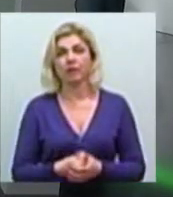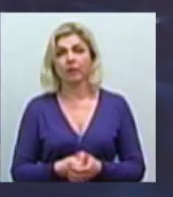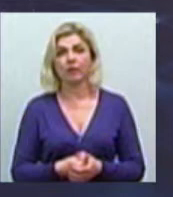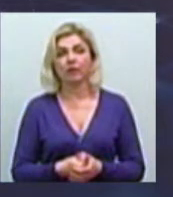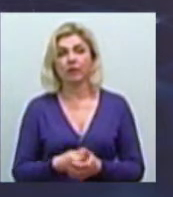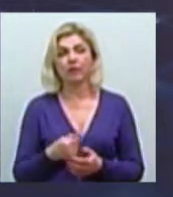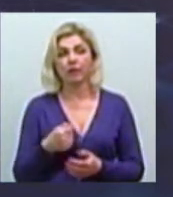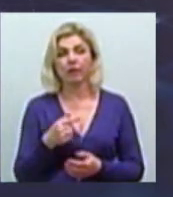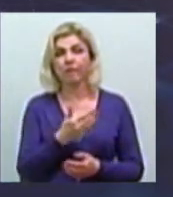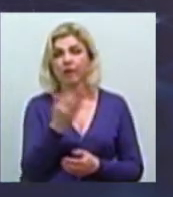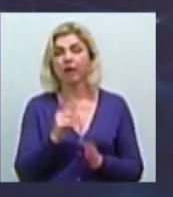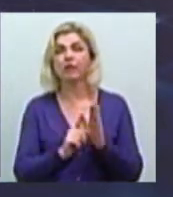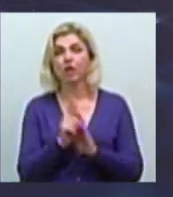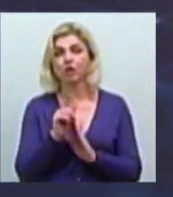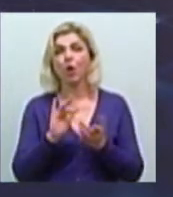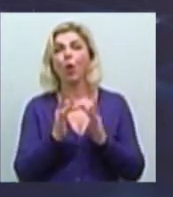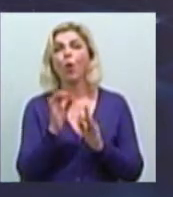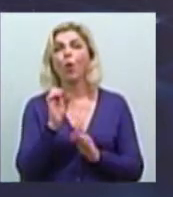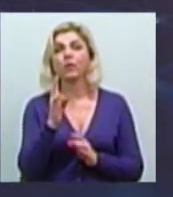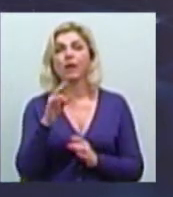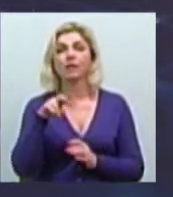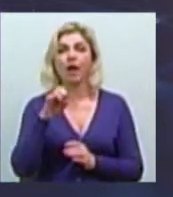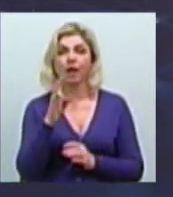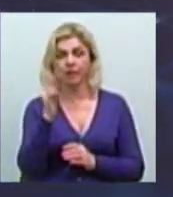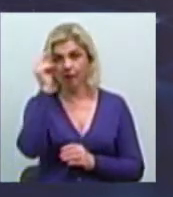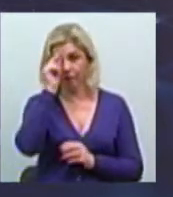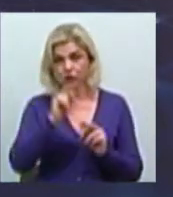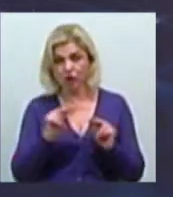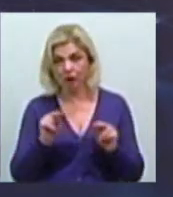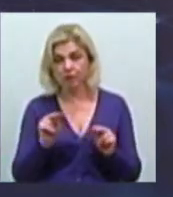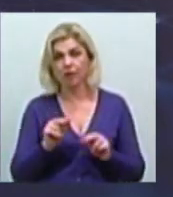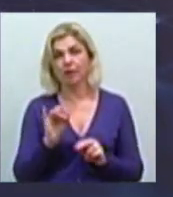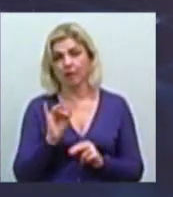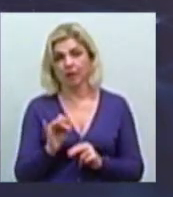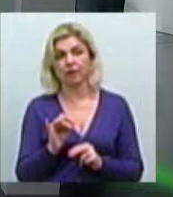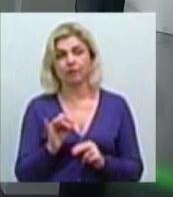почали впроваджувати онлайн-навчання відповідальних осіб. Ми проводимо вебінари.